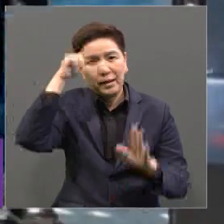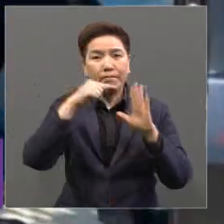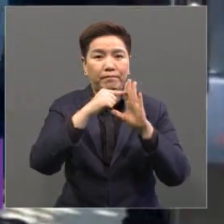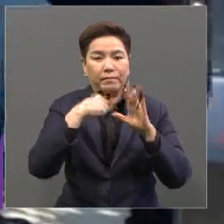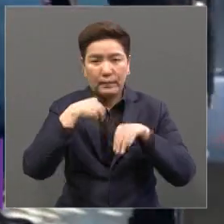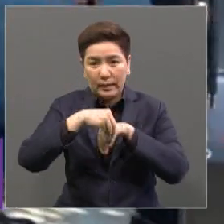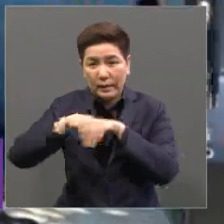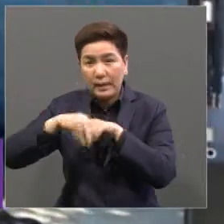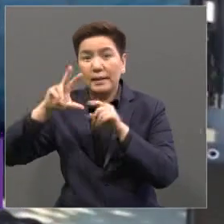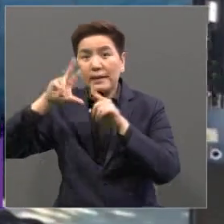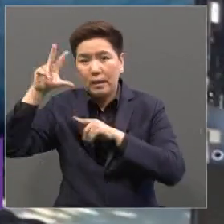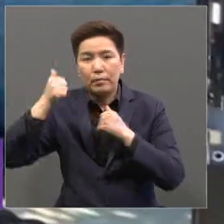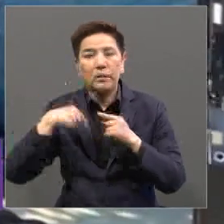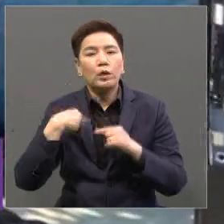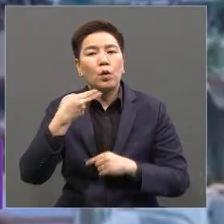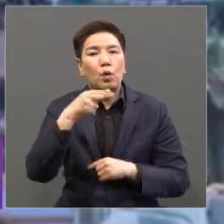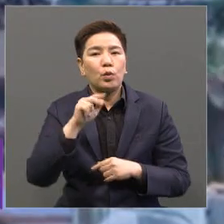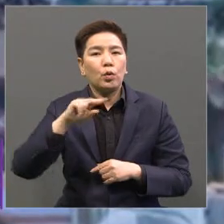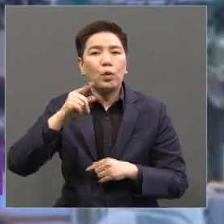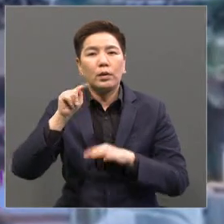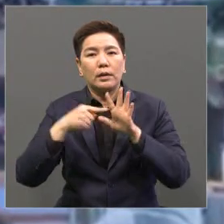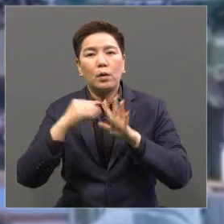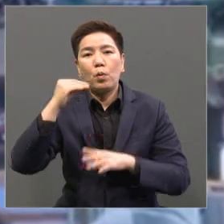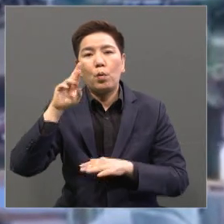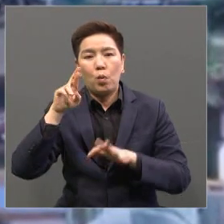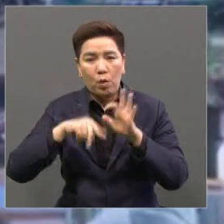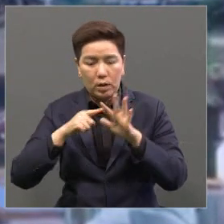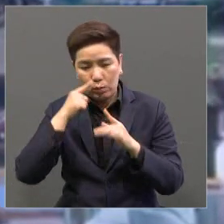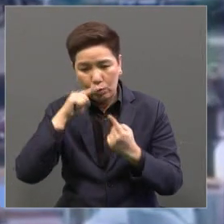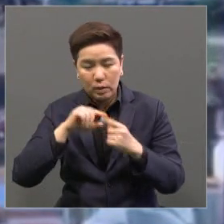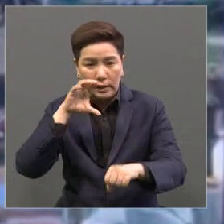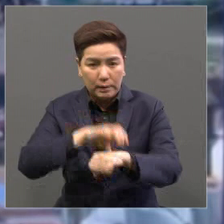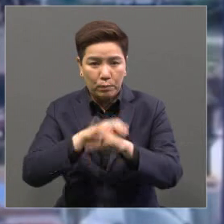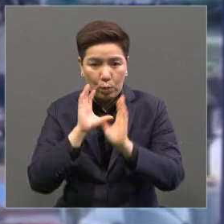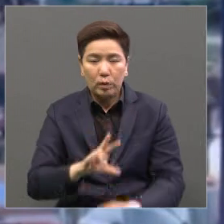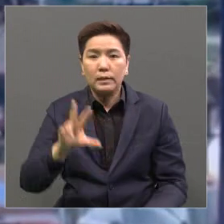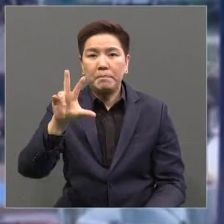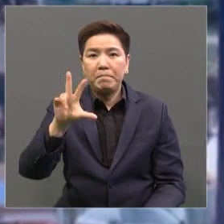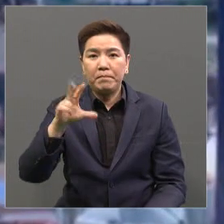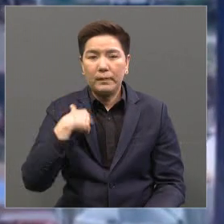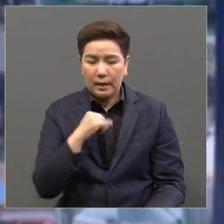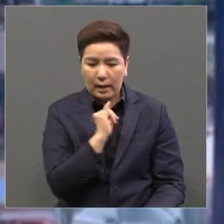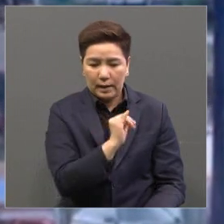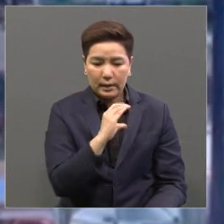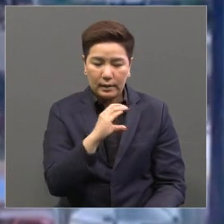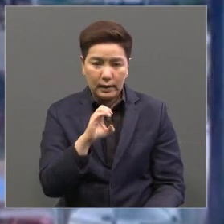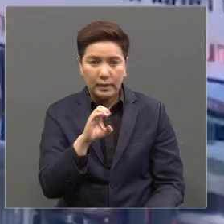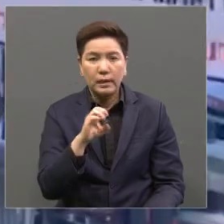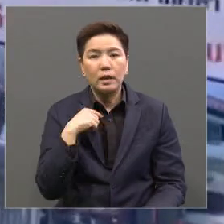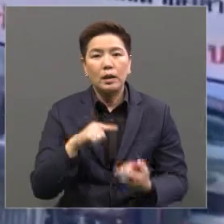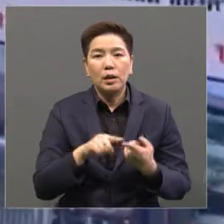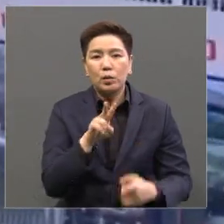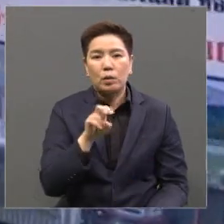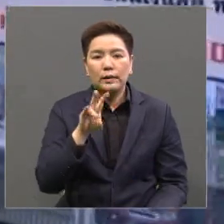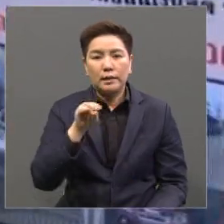กับเครือข่ายที่3คือเครือข่ายหนองตาโล่อันนี้จับกุมกลุ่มลำเลียงยาเสพติด3คนมีไอซ์279กิโล